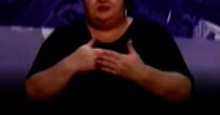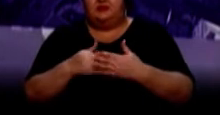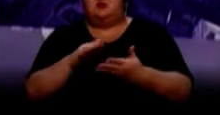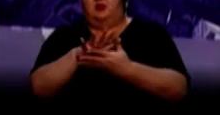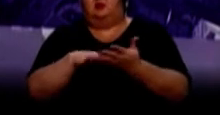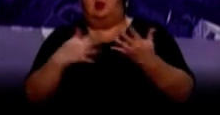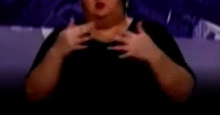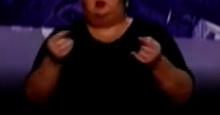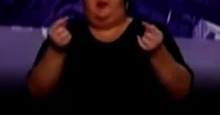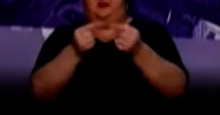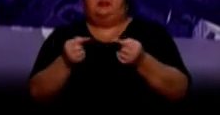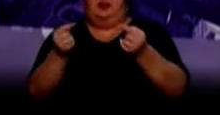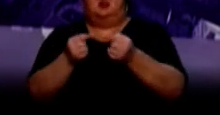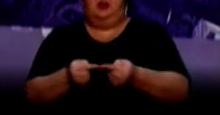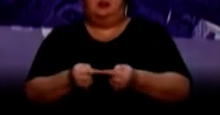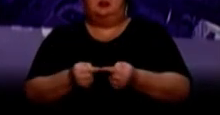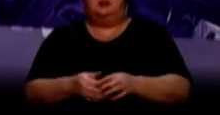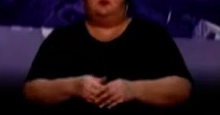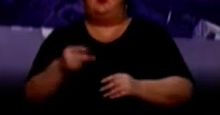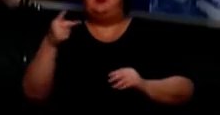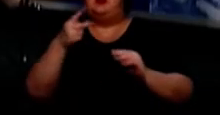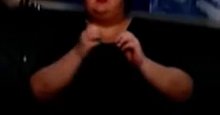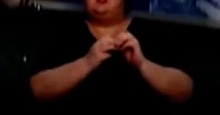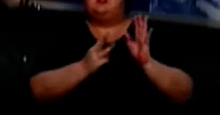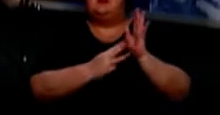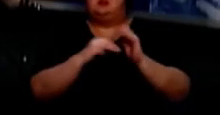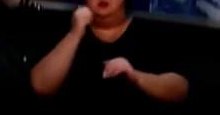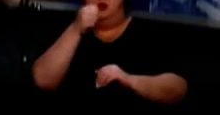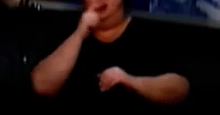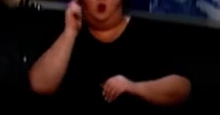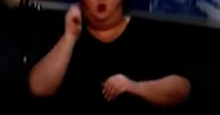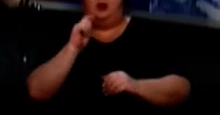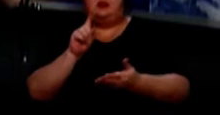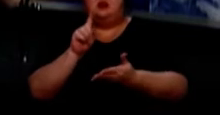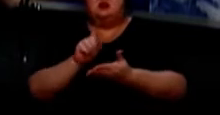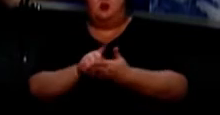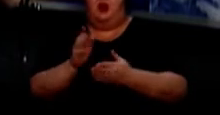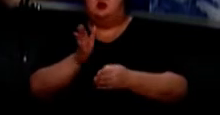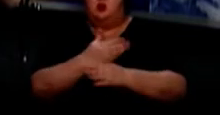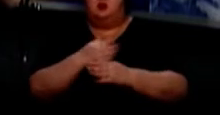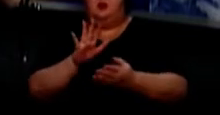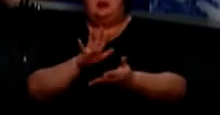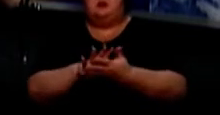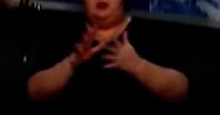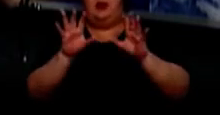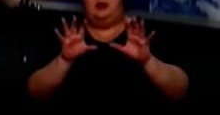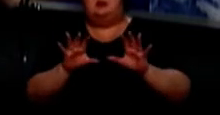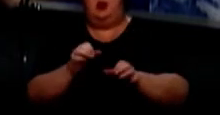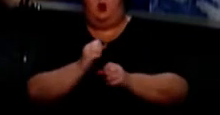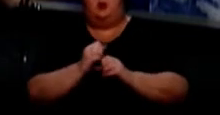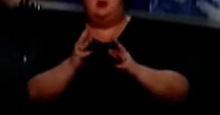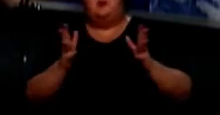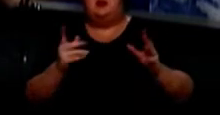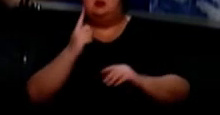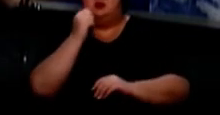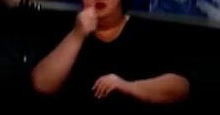вже визначатися. Із 2018 року Україна зобов'язалася сортувати сміття, вже закон діє більше року в Україні. Як